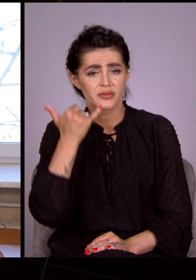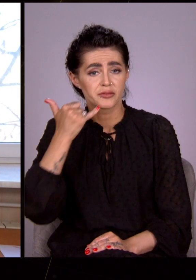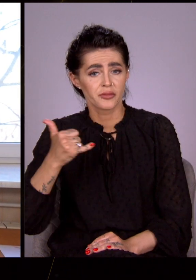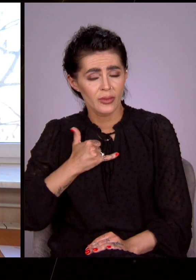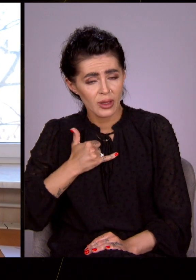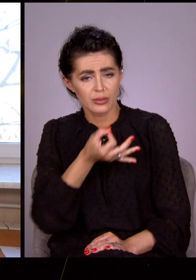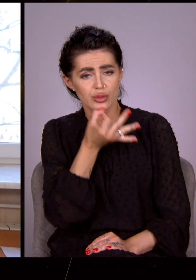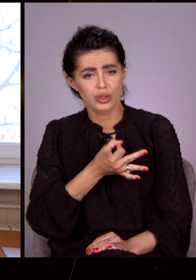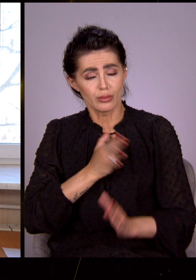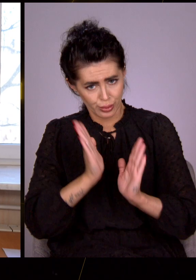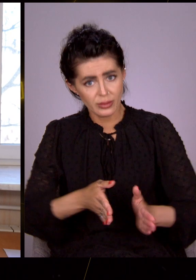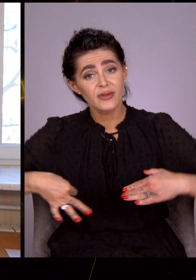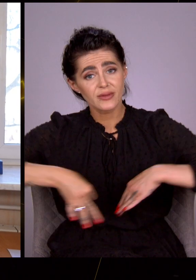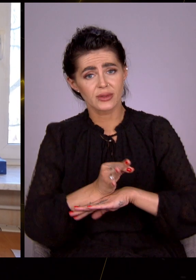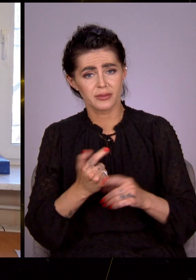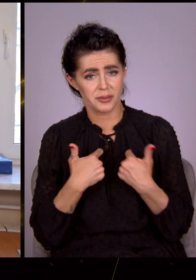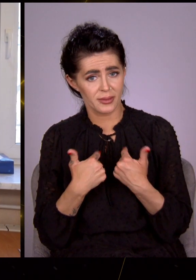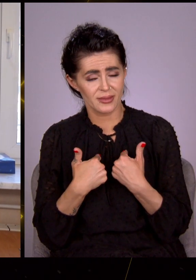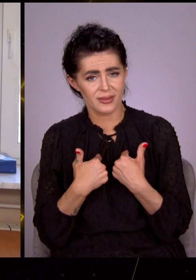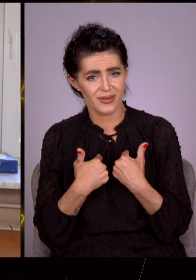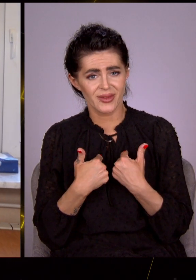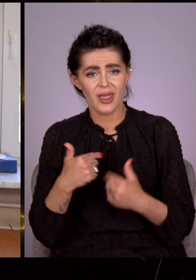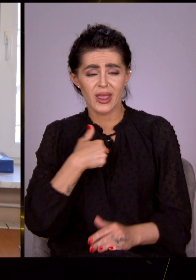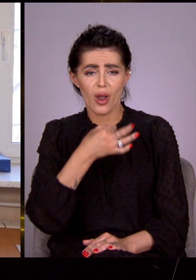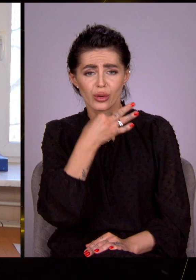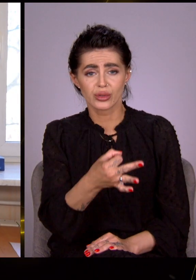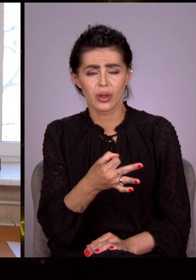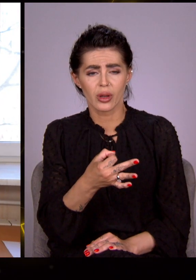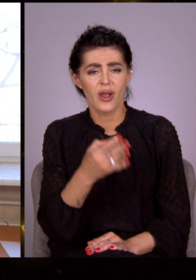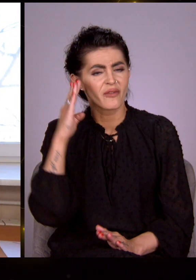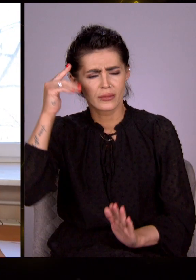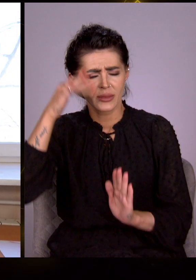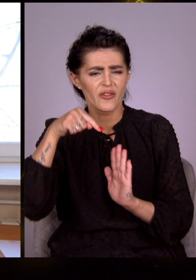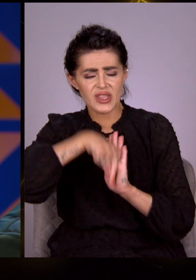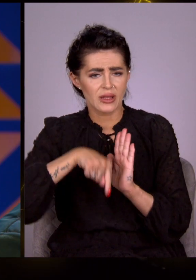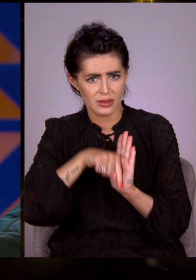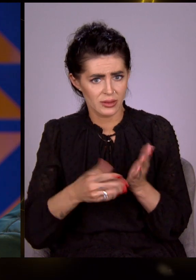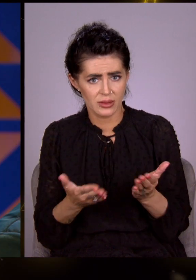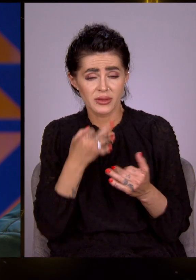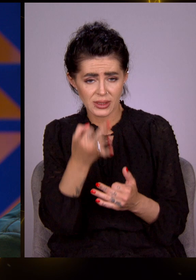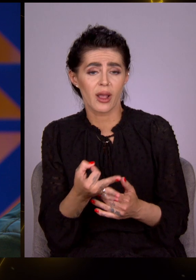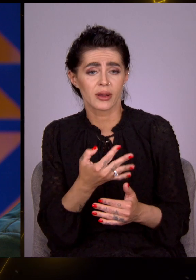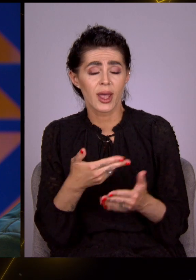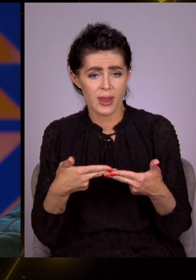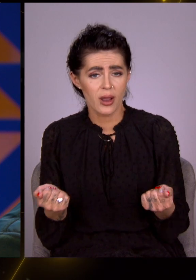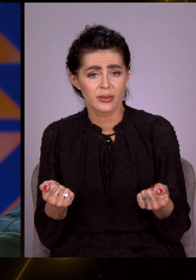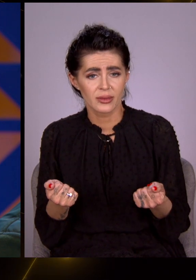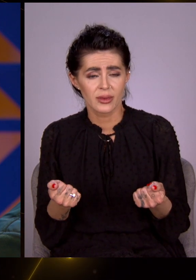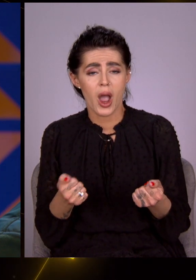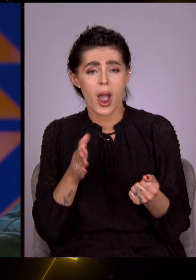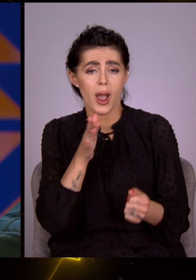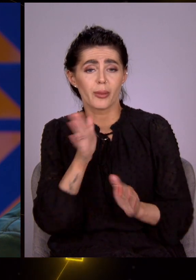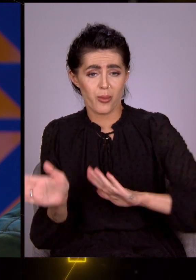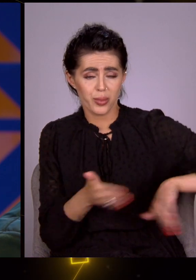ну що, ти вийдеш за мене заміж? Я кажу, в сенсі. Але я сказала, так. Потім